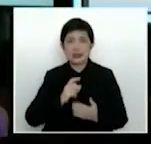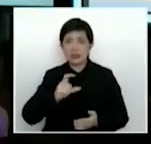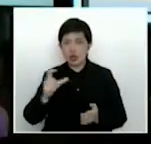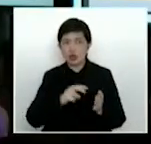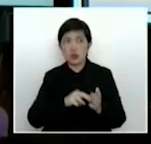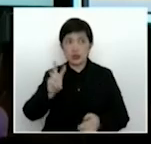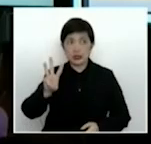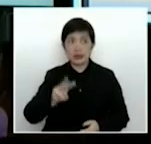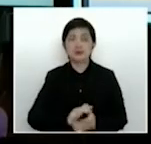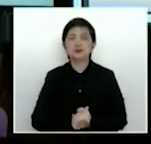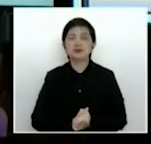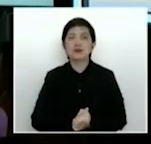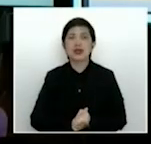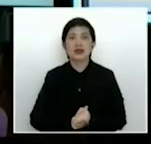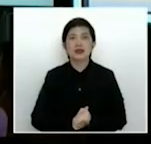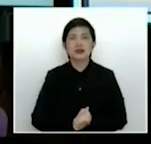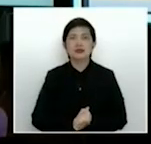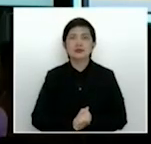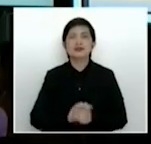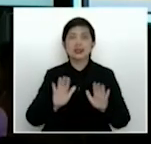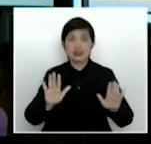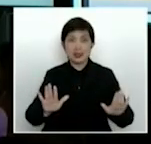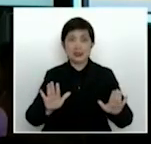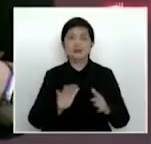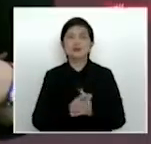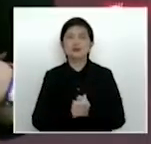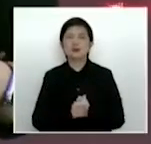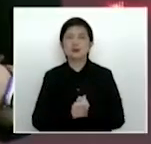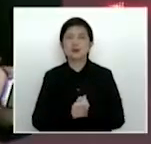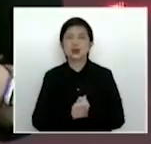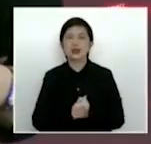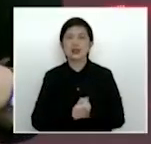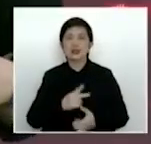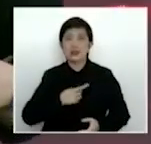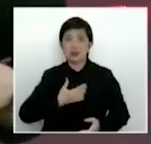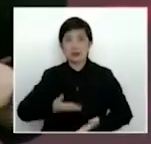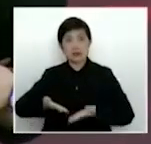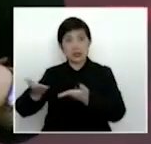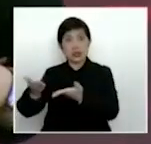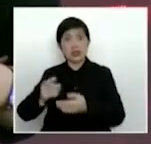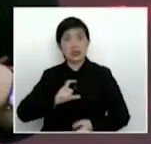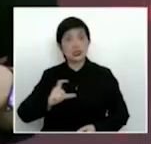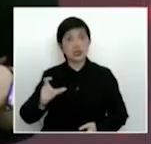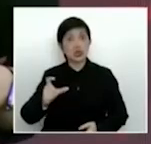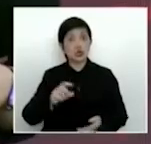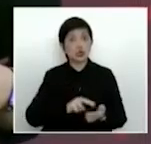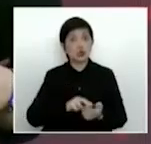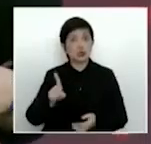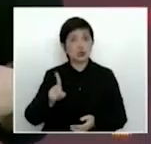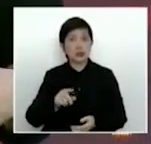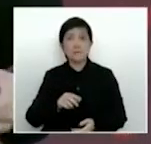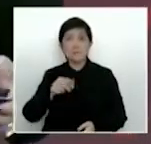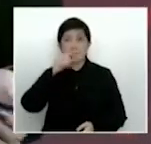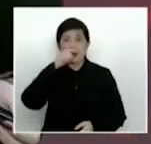3 dan kesempatan Selanjutnya mohon tenang mohon tenang saya akan berikan kepada calon gubernur nomor 1 bapak ritwan